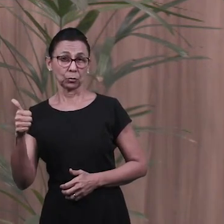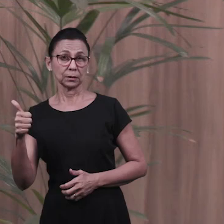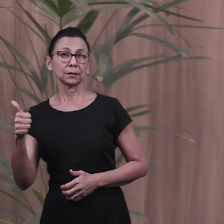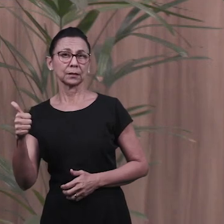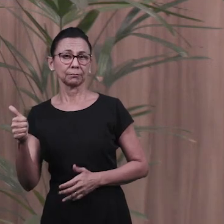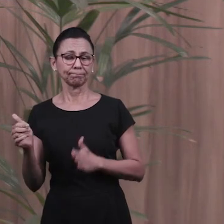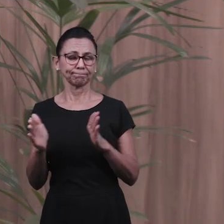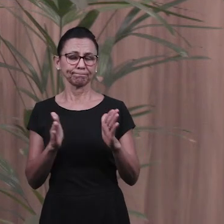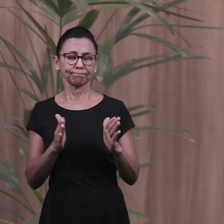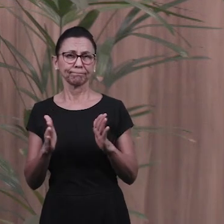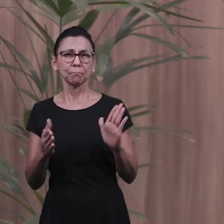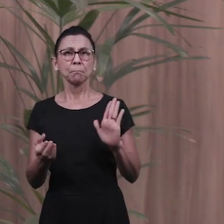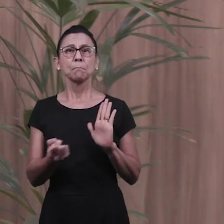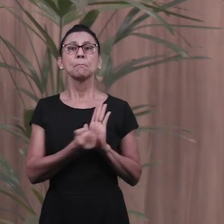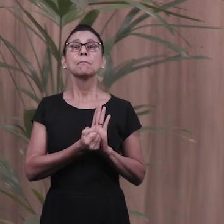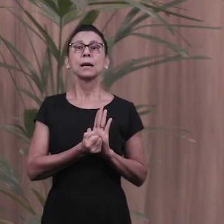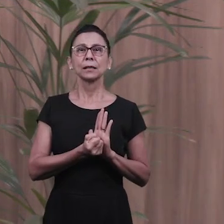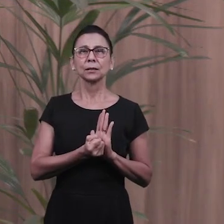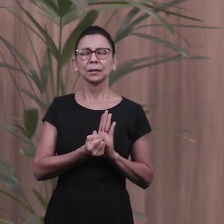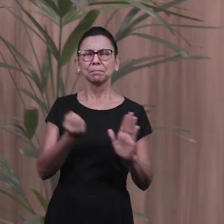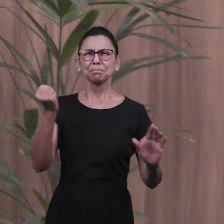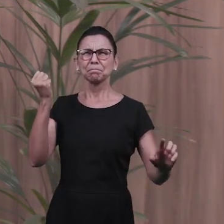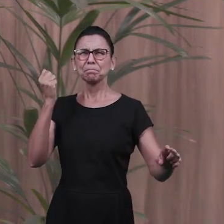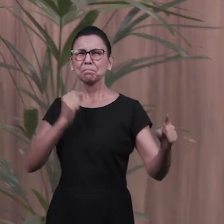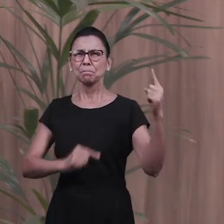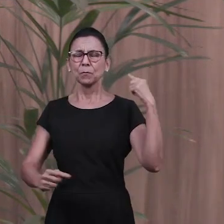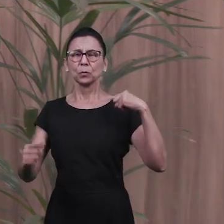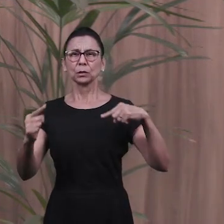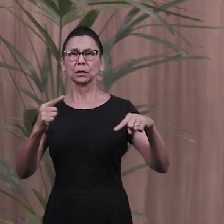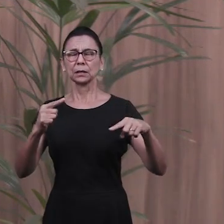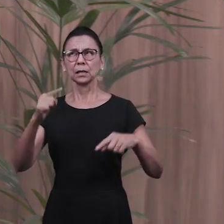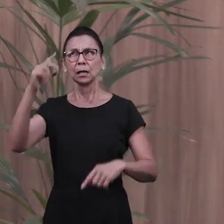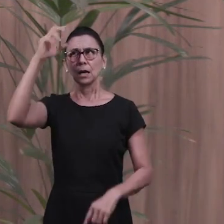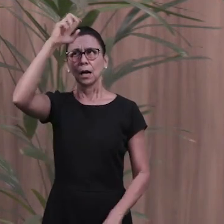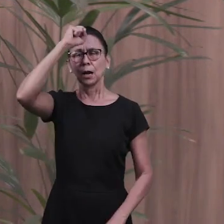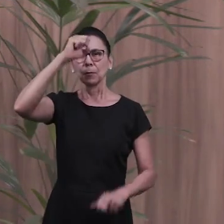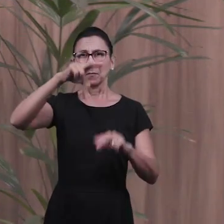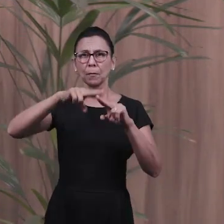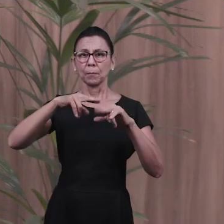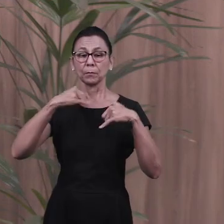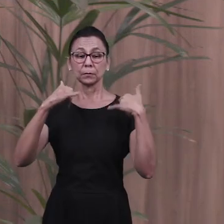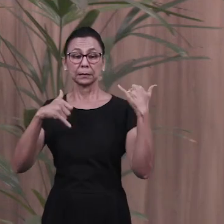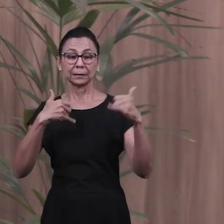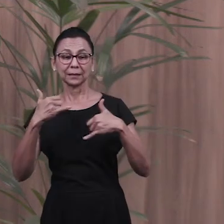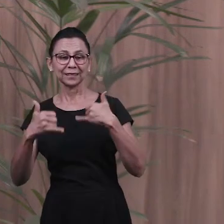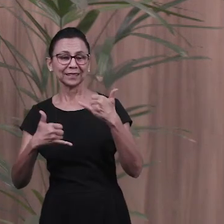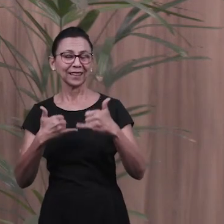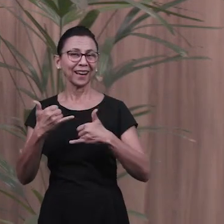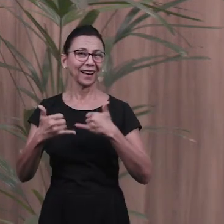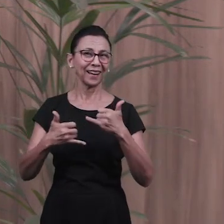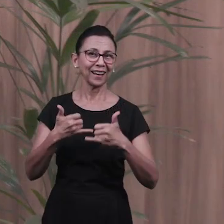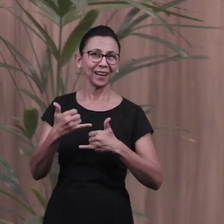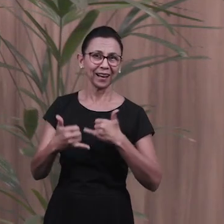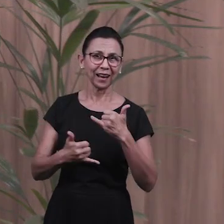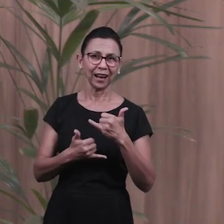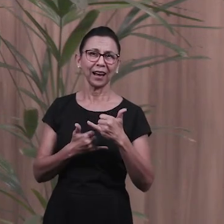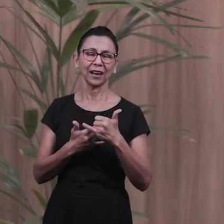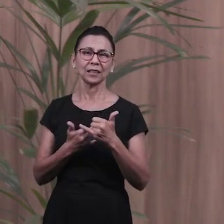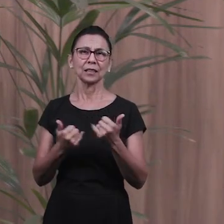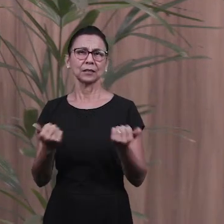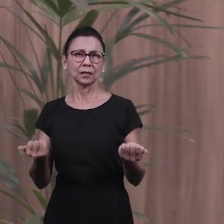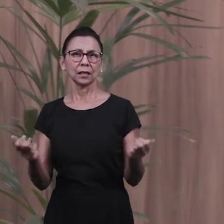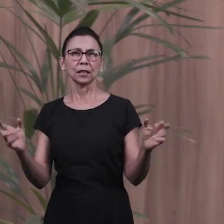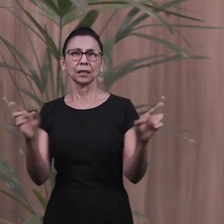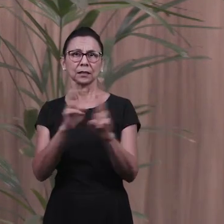6, 7 est marquée par la transition de l'apprendre par intermédiaire des